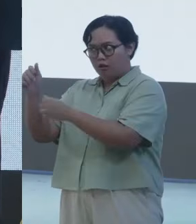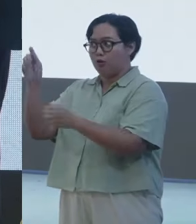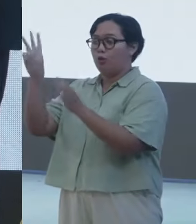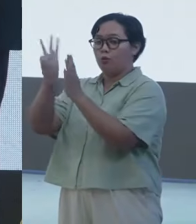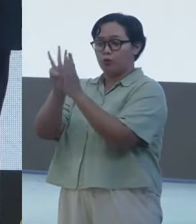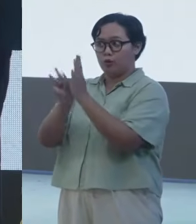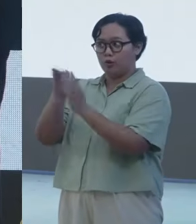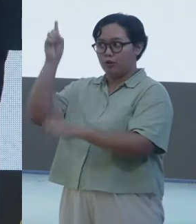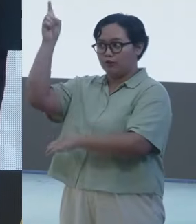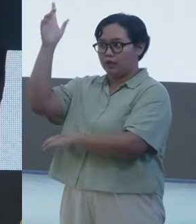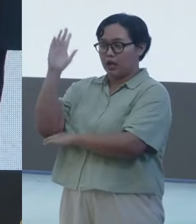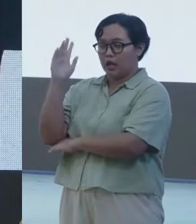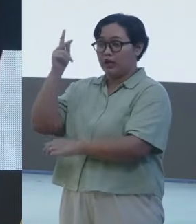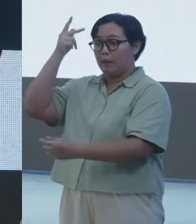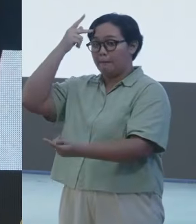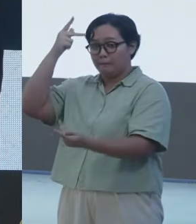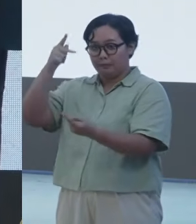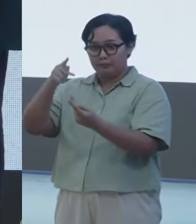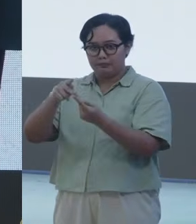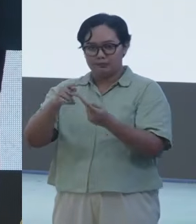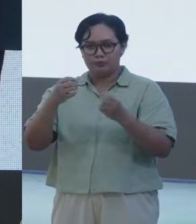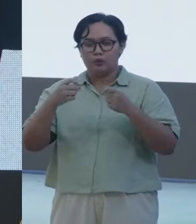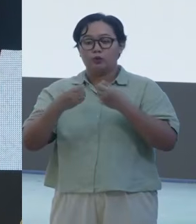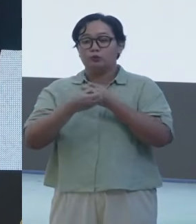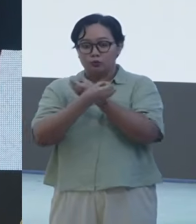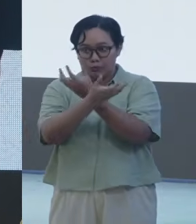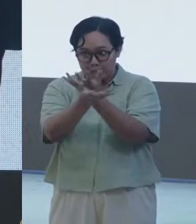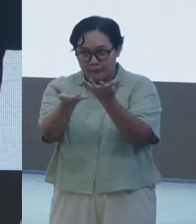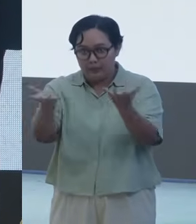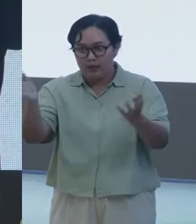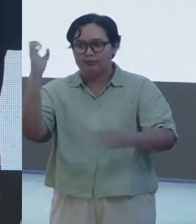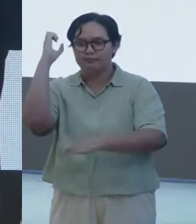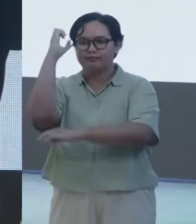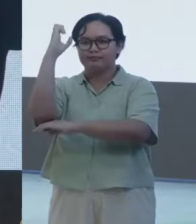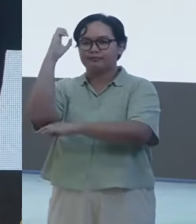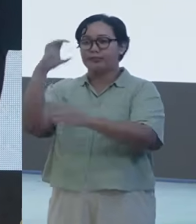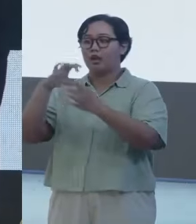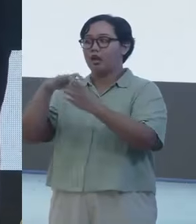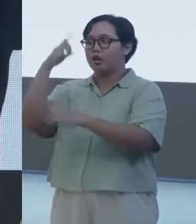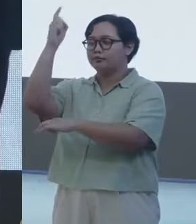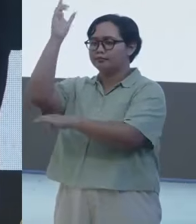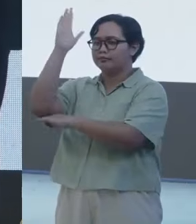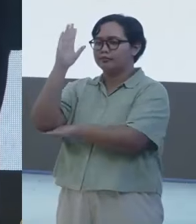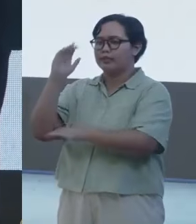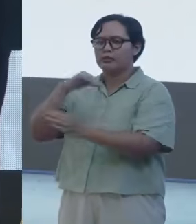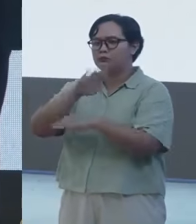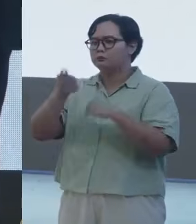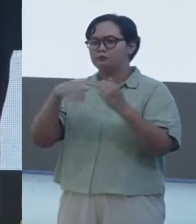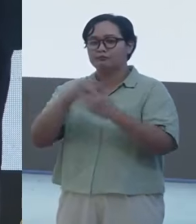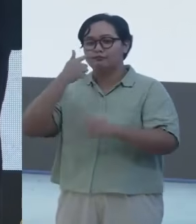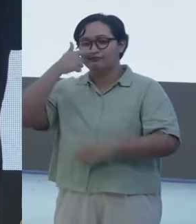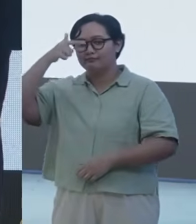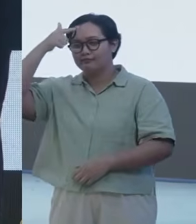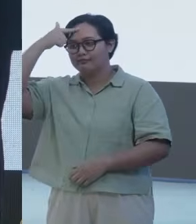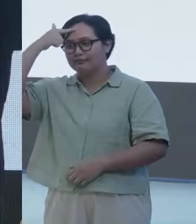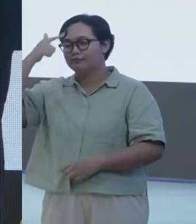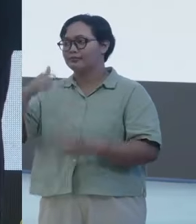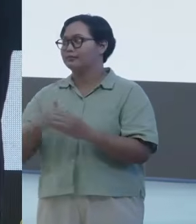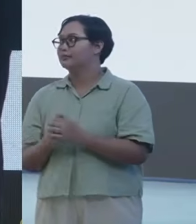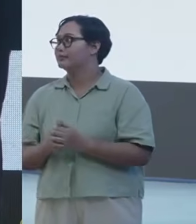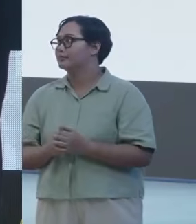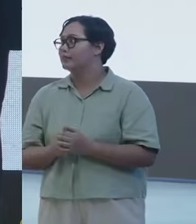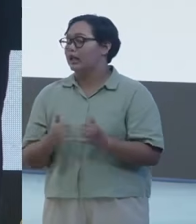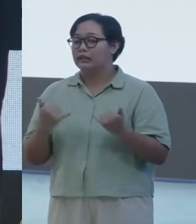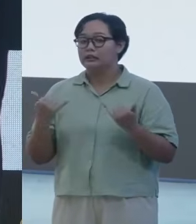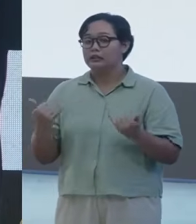ang ihatid ang ebanghelyo ng Diyos sa lahat ng mga hentil. Yan ang kanyang